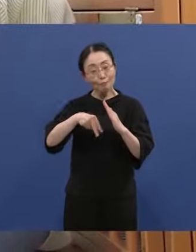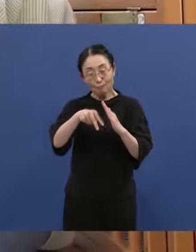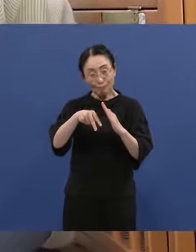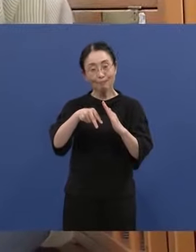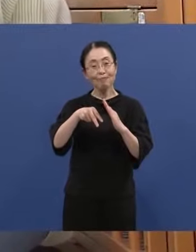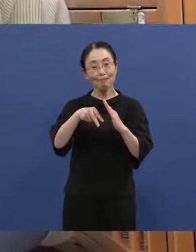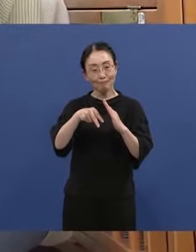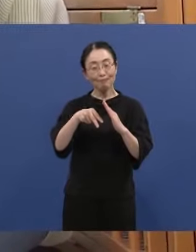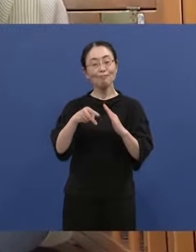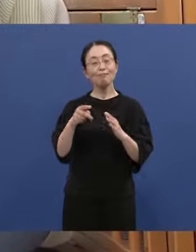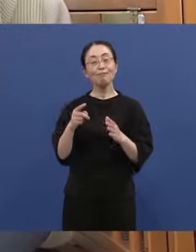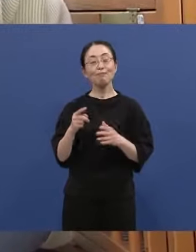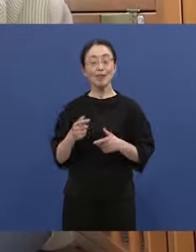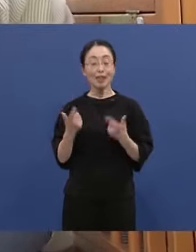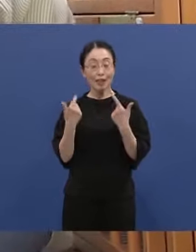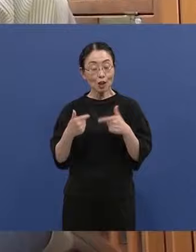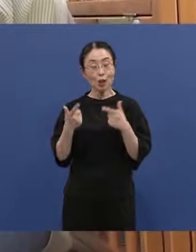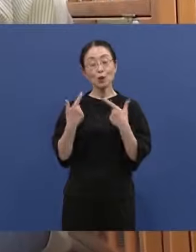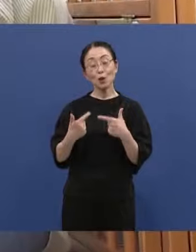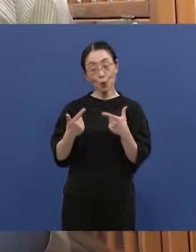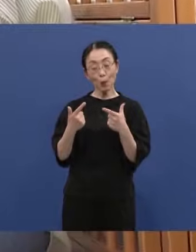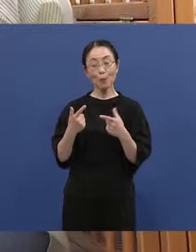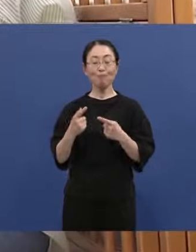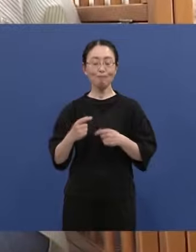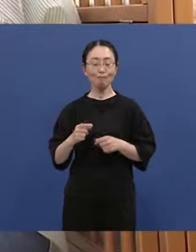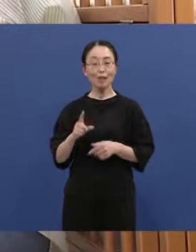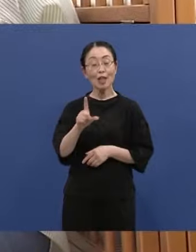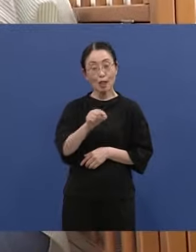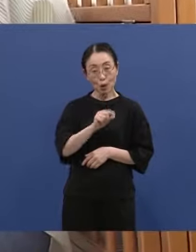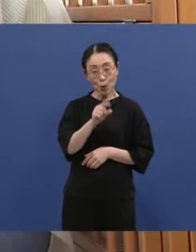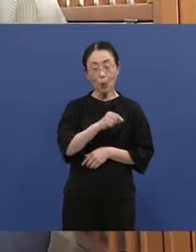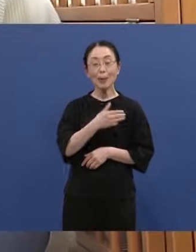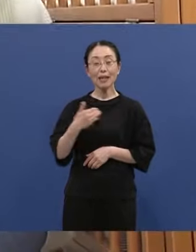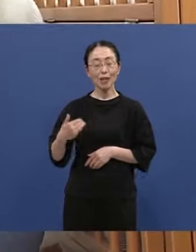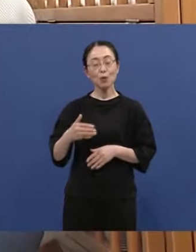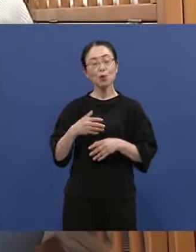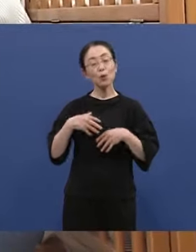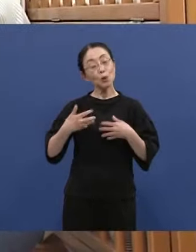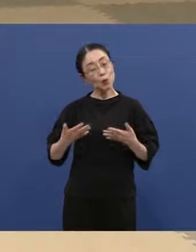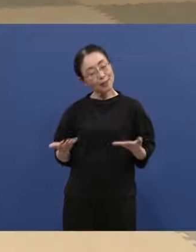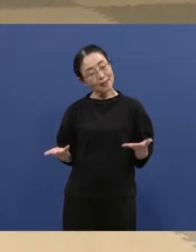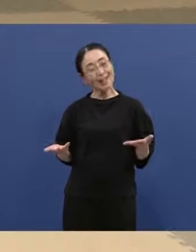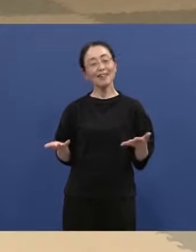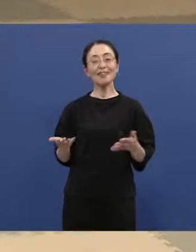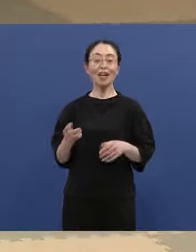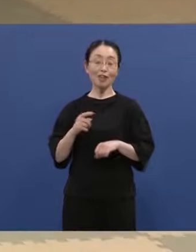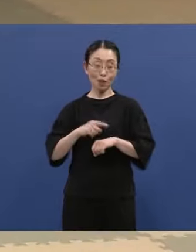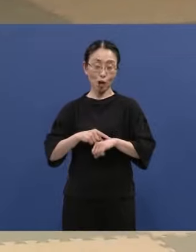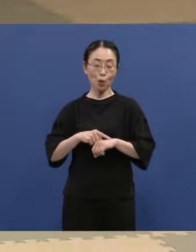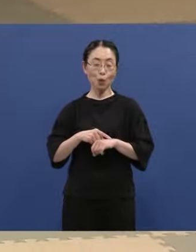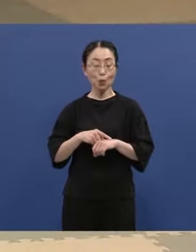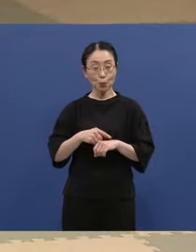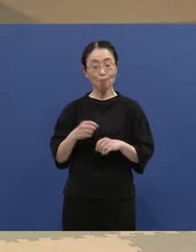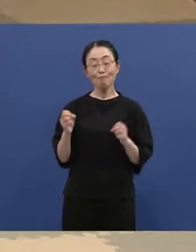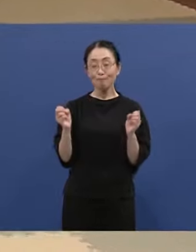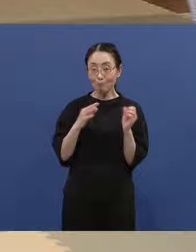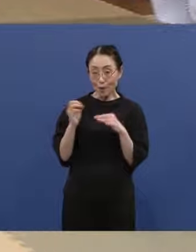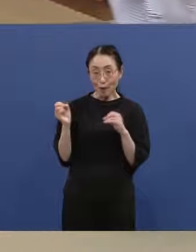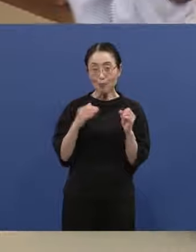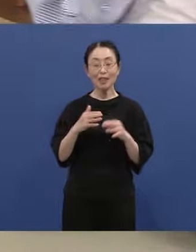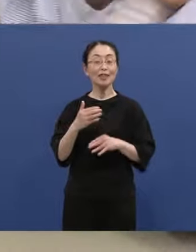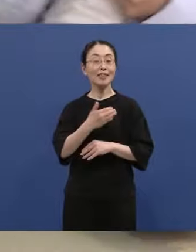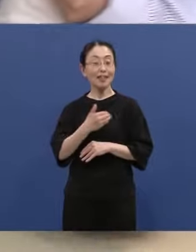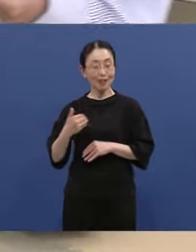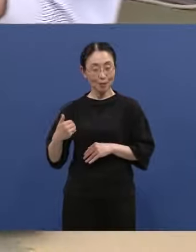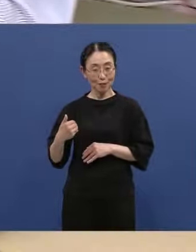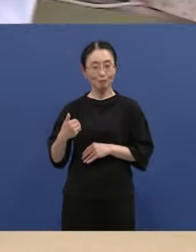で日常的に利用してもらえるように、ゆったりとした時間を確保して、おしゃべりし